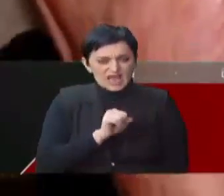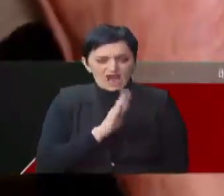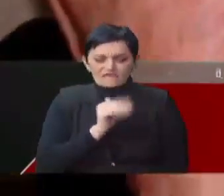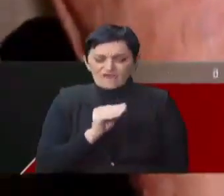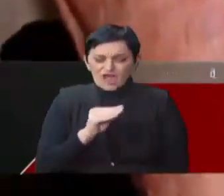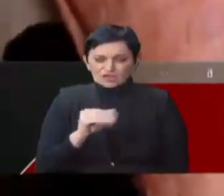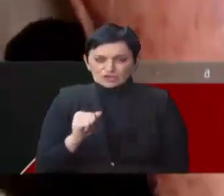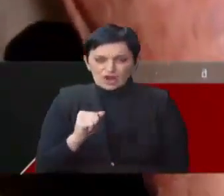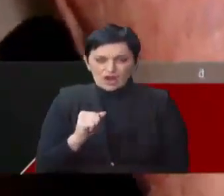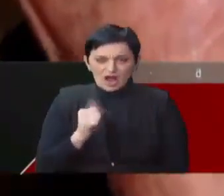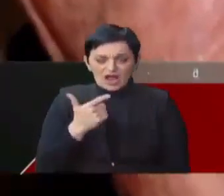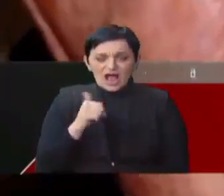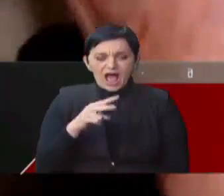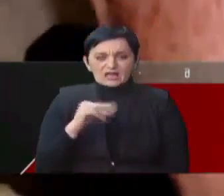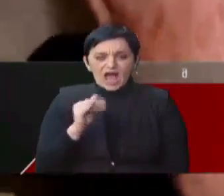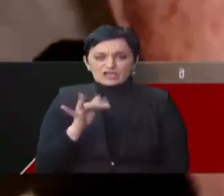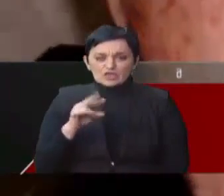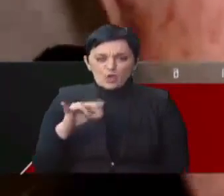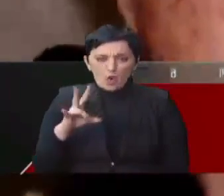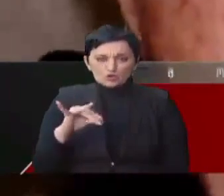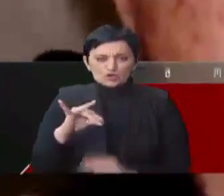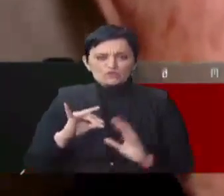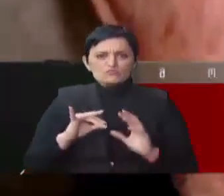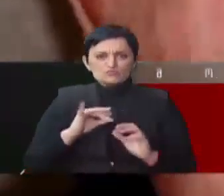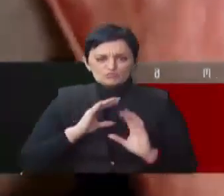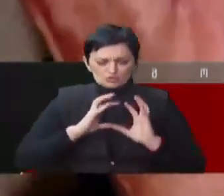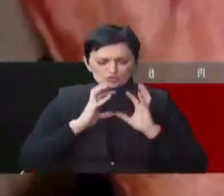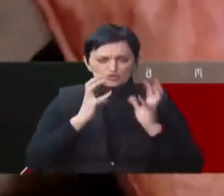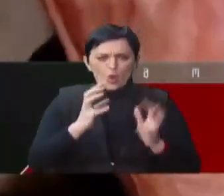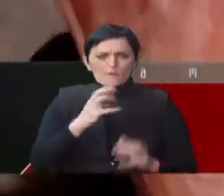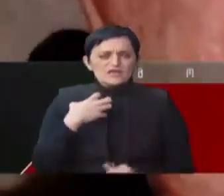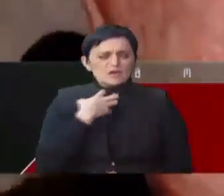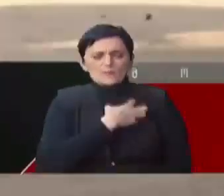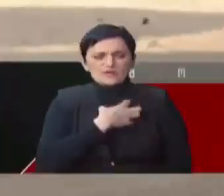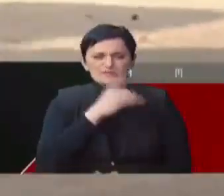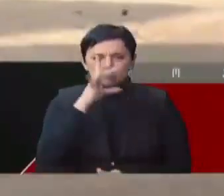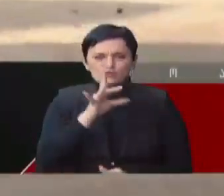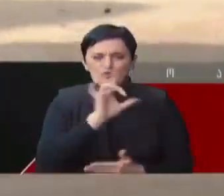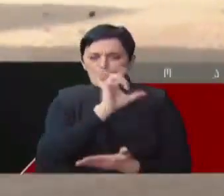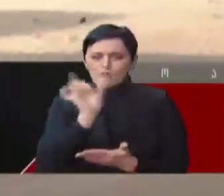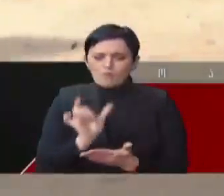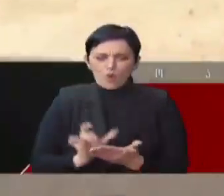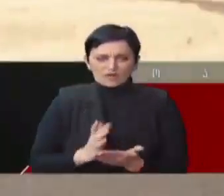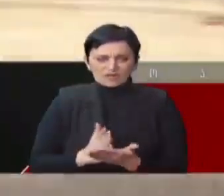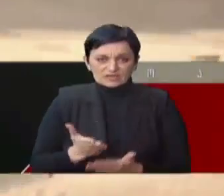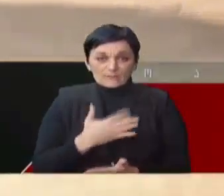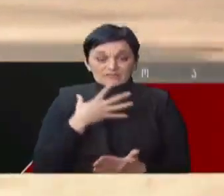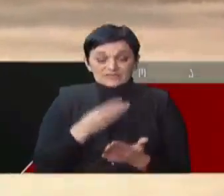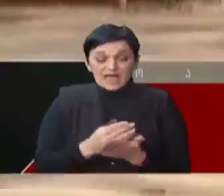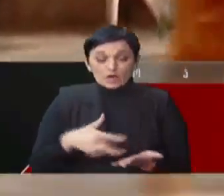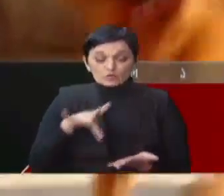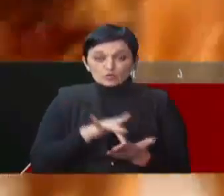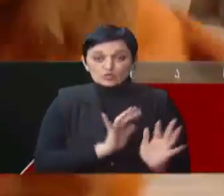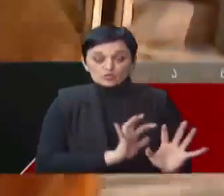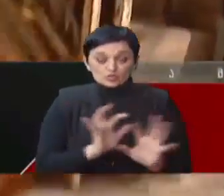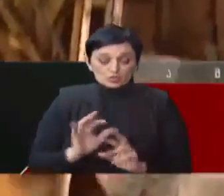ვაჟა, გალაქტიონი. მსოფლიო მნიშვნელობის პოეტები არიან ეს 7. საკუთარ ქალაქზე ზრუნვა